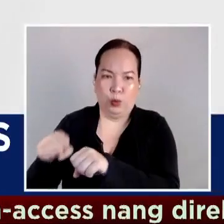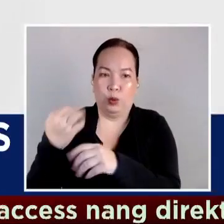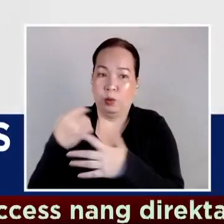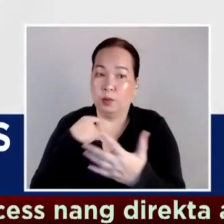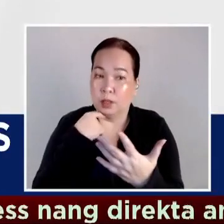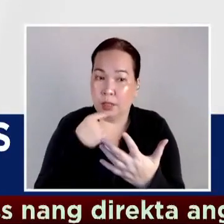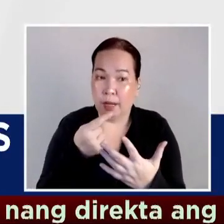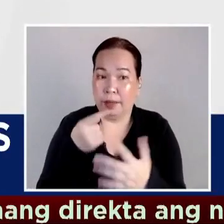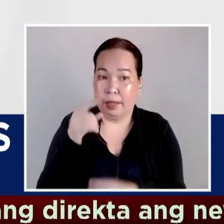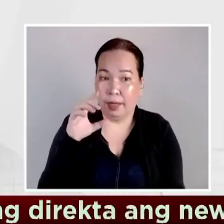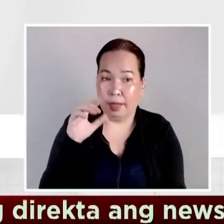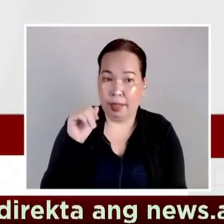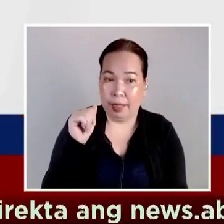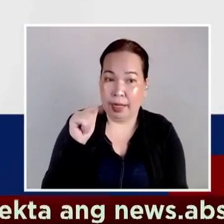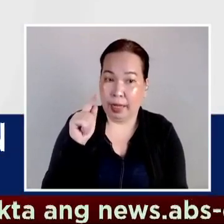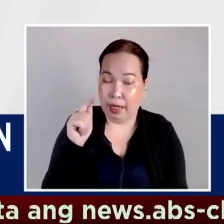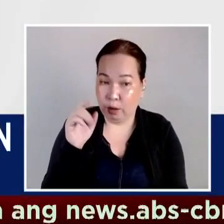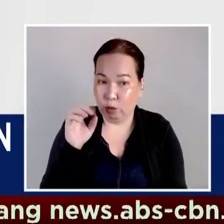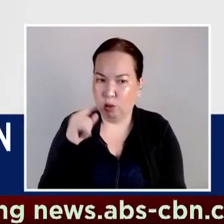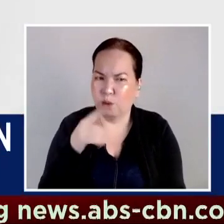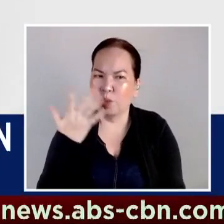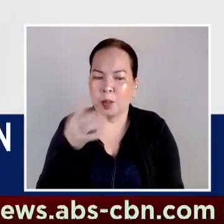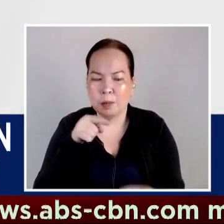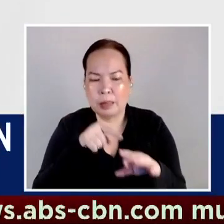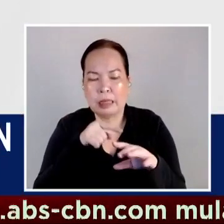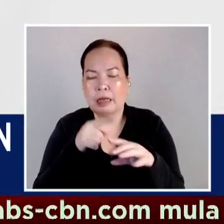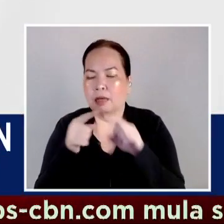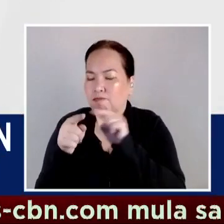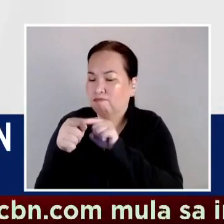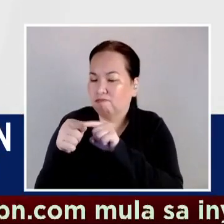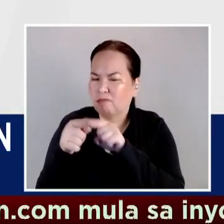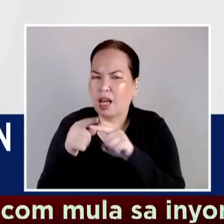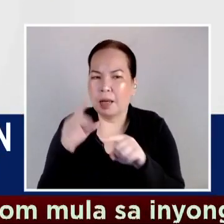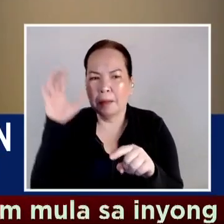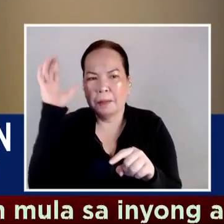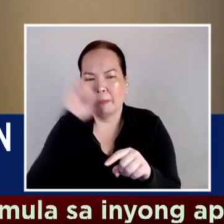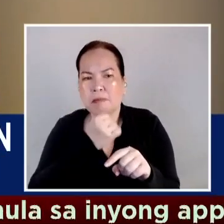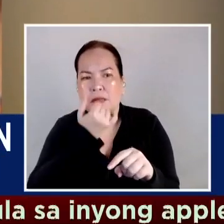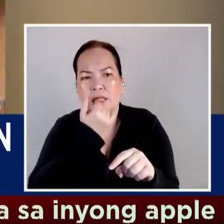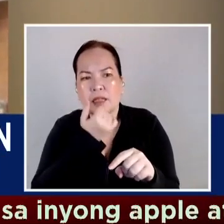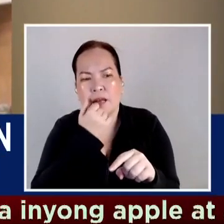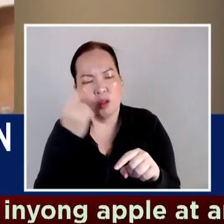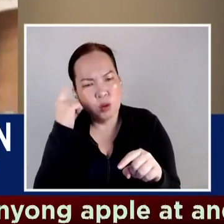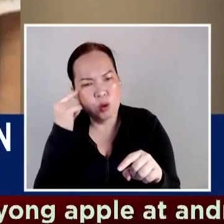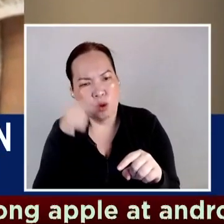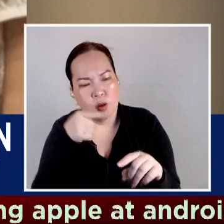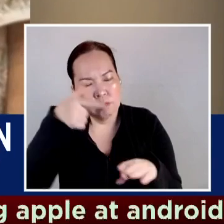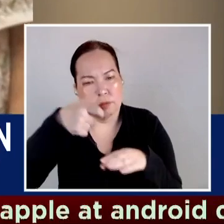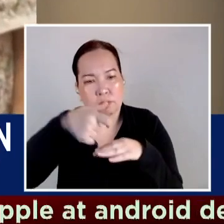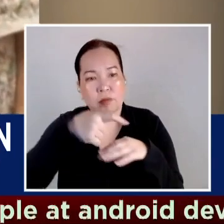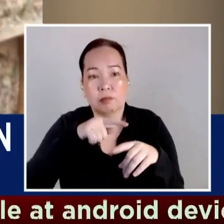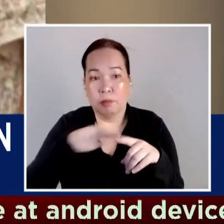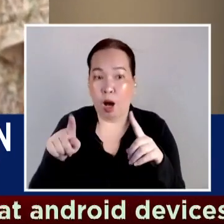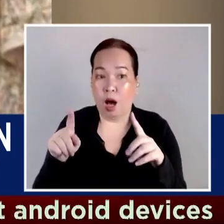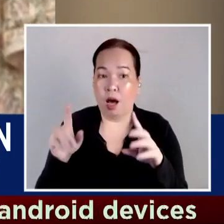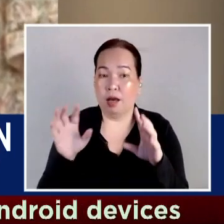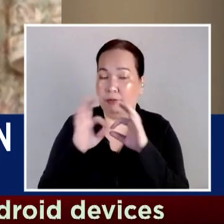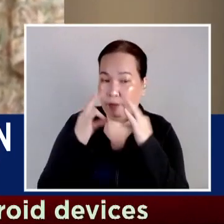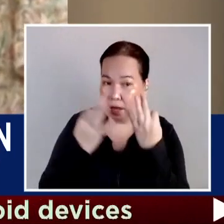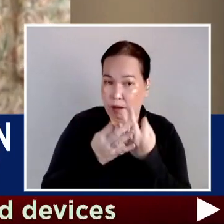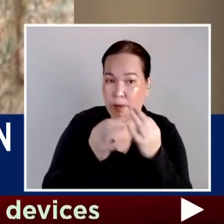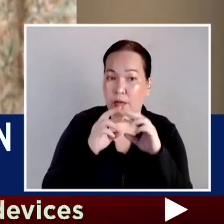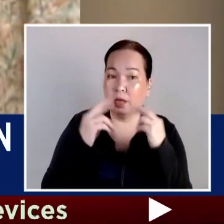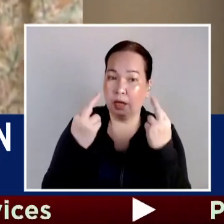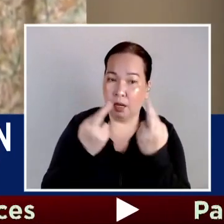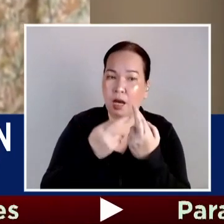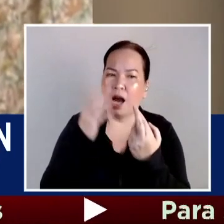Cato, maaaring kaso ng mistaken identity ang pagkakabaril kay Lilo. Sinariwa naman ng kanyang mga kaanak ang